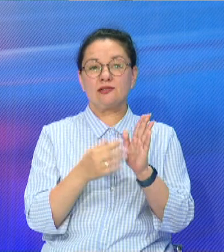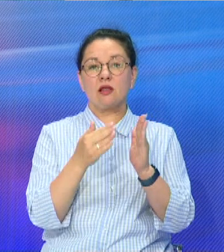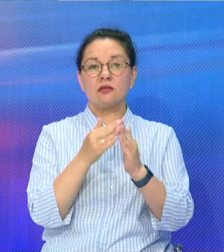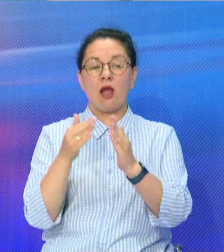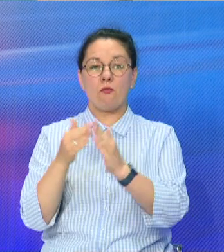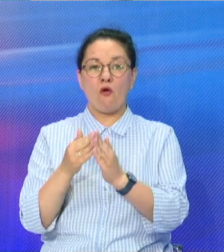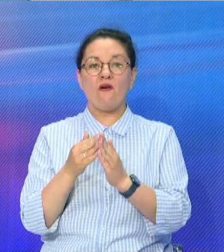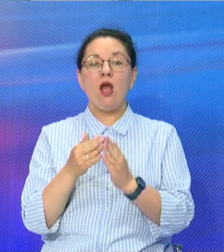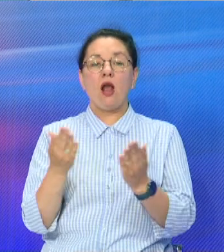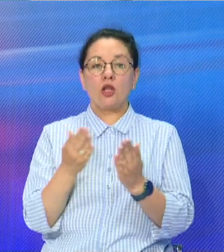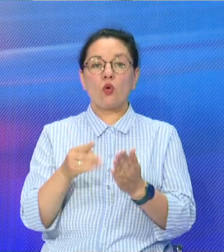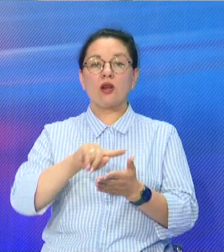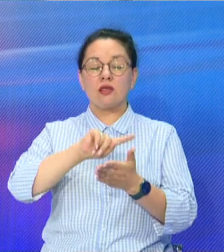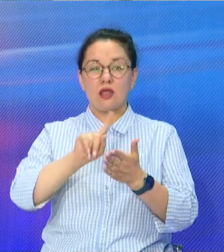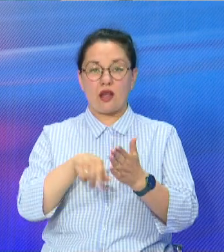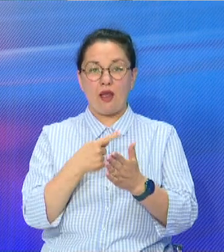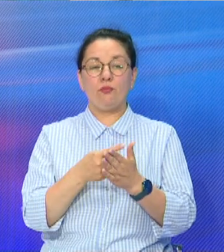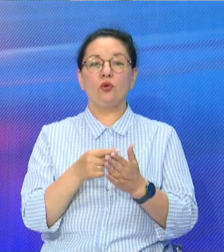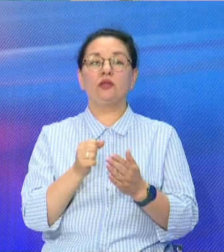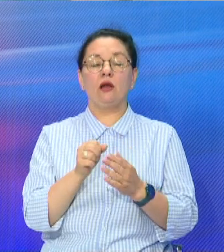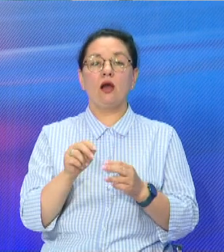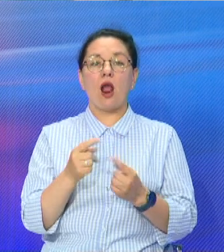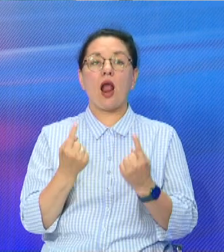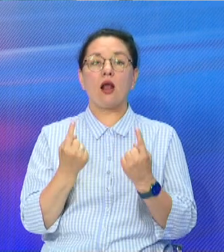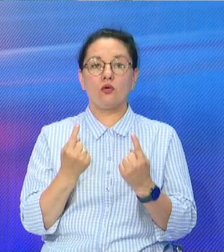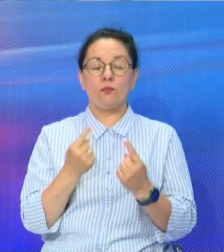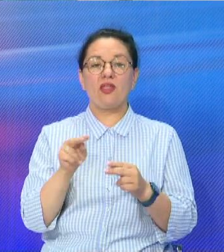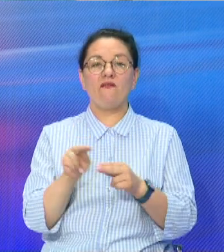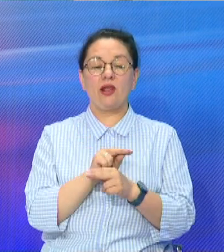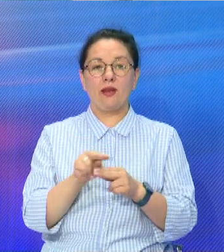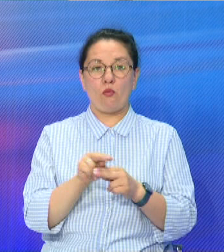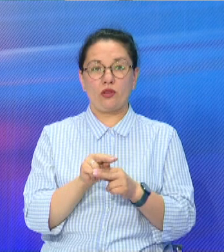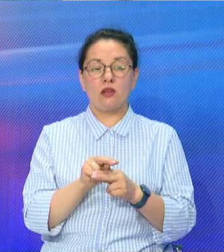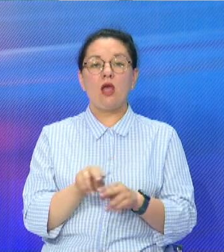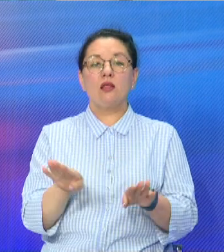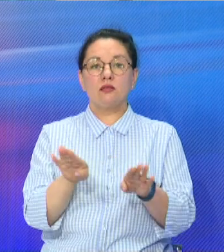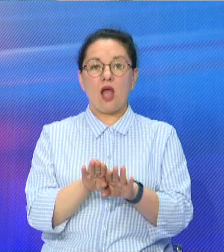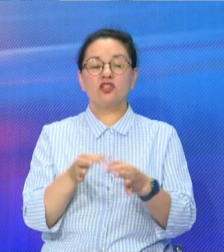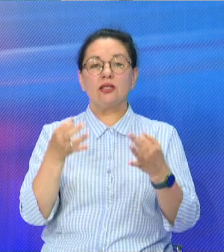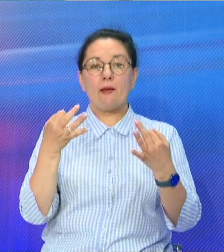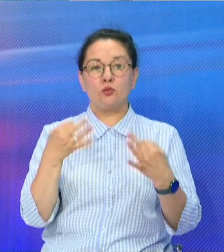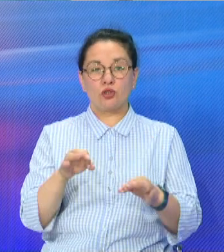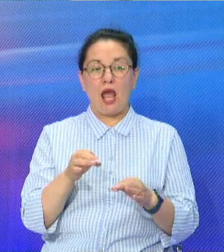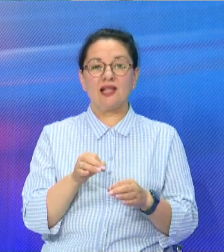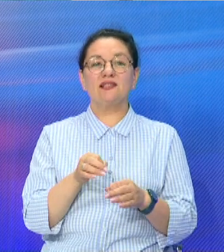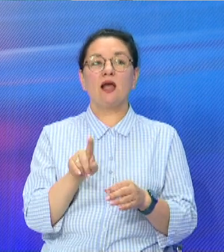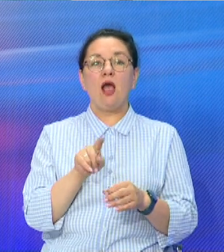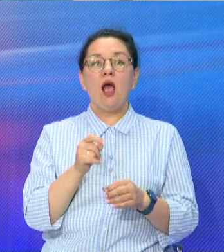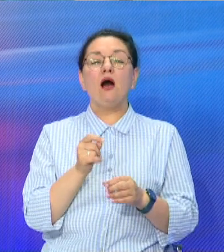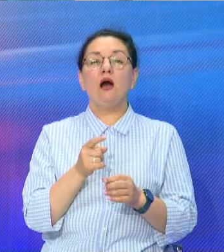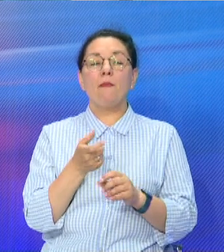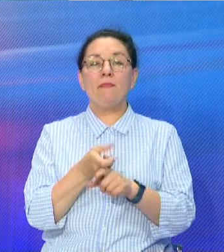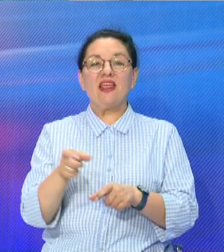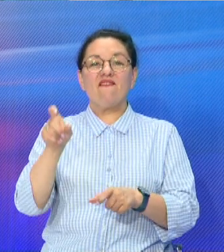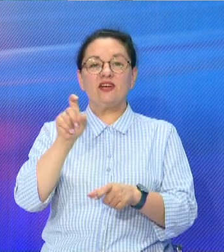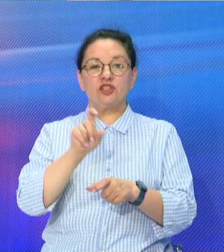гродно 4 сверхнормативных объекта по-прежнему допускается завышение объемов и стоимости выполненных работ на объектах